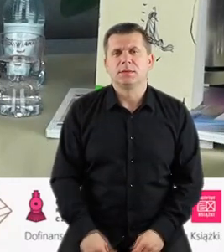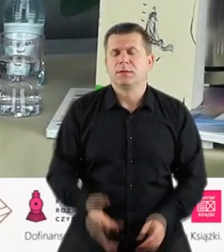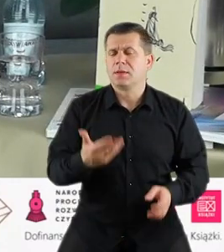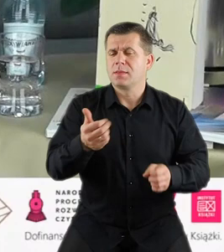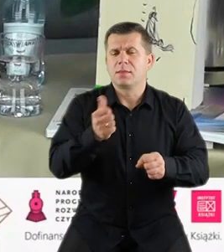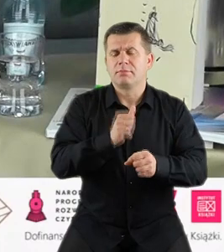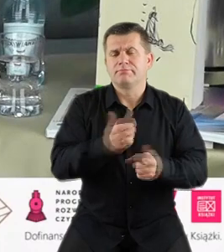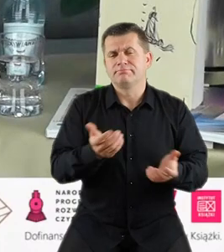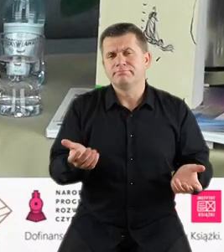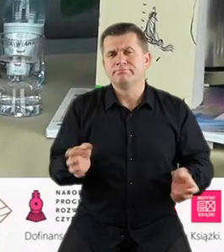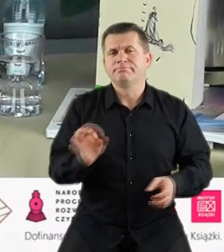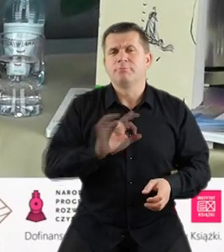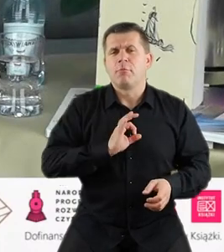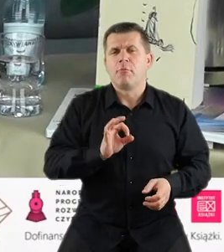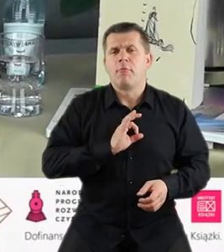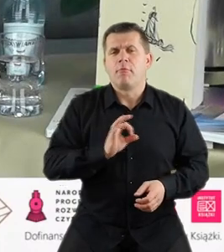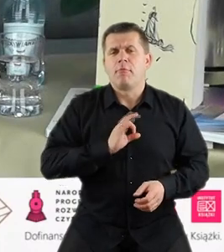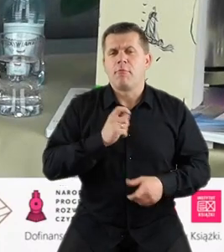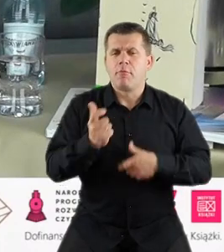Nie jest moją rolą